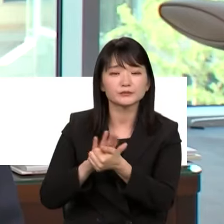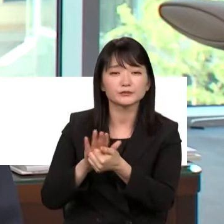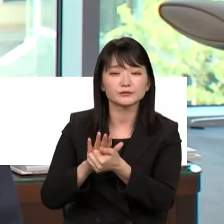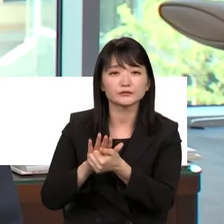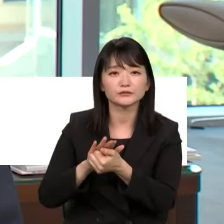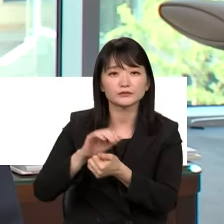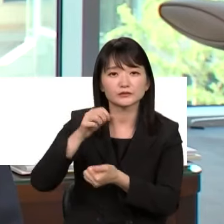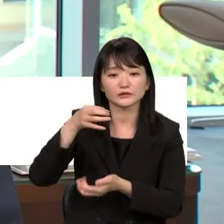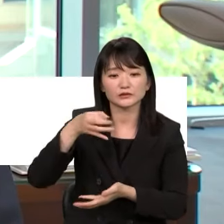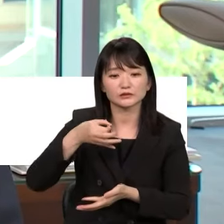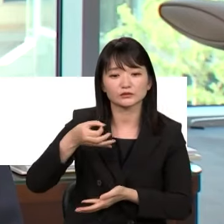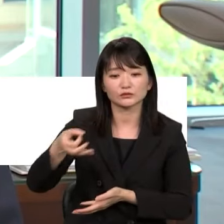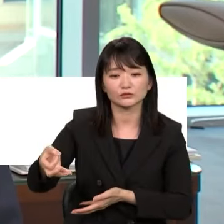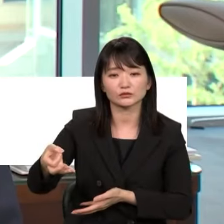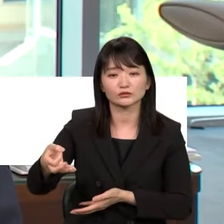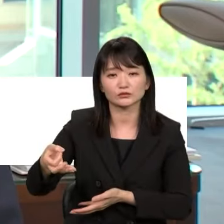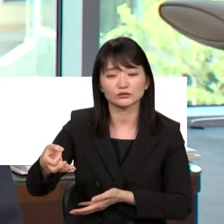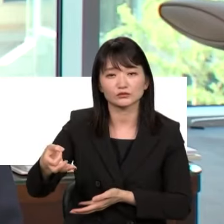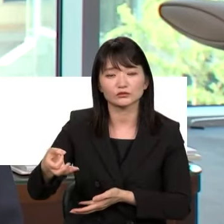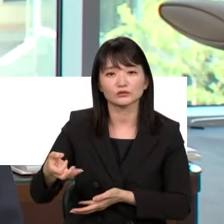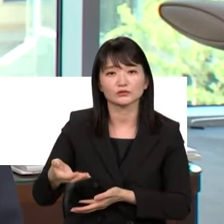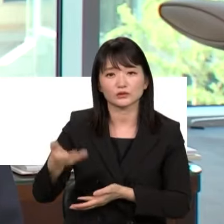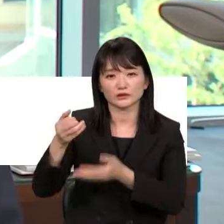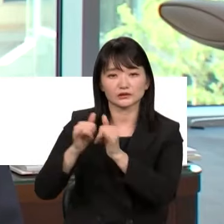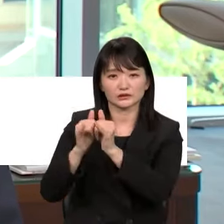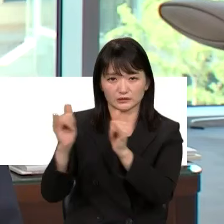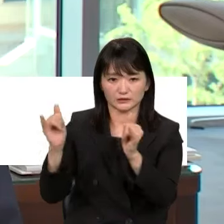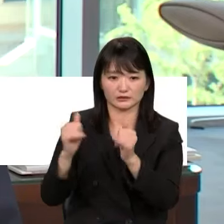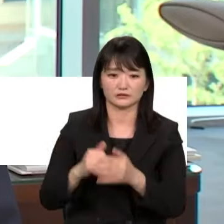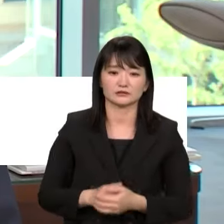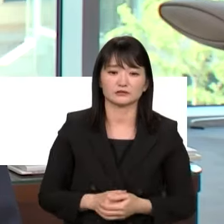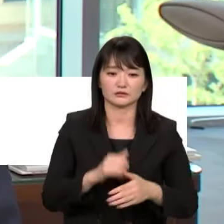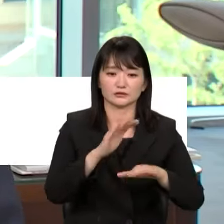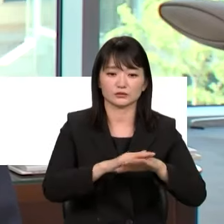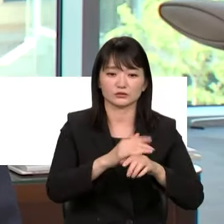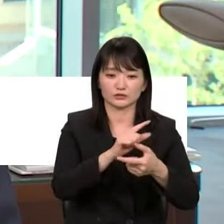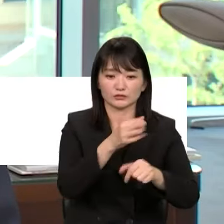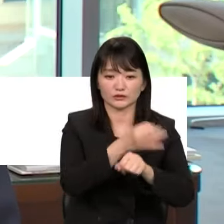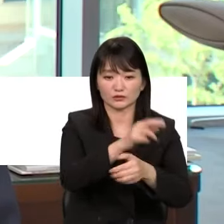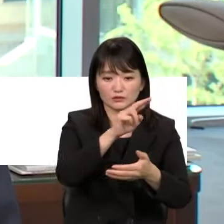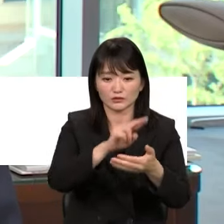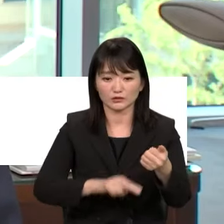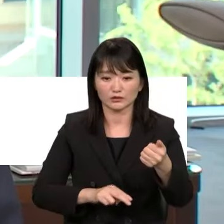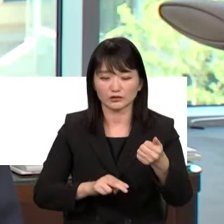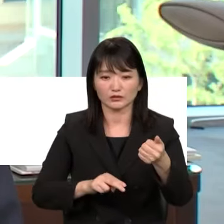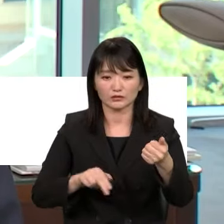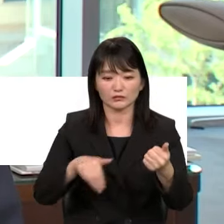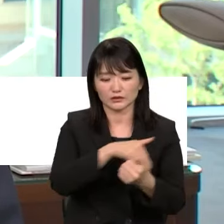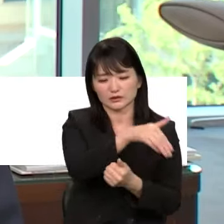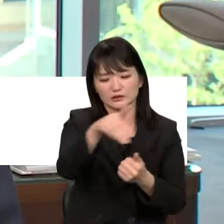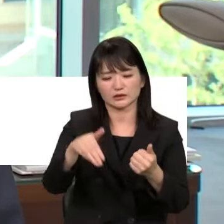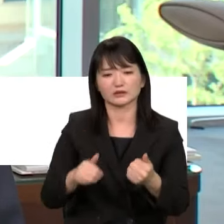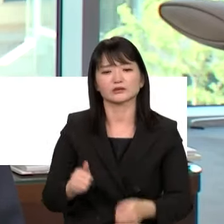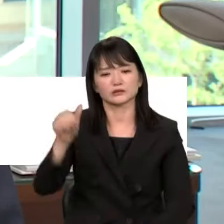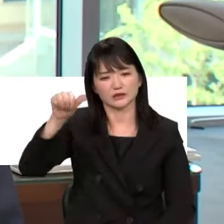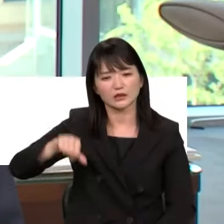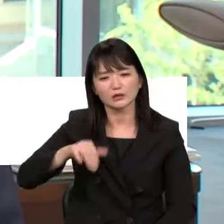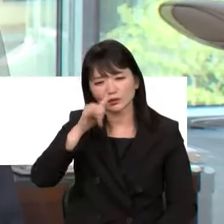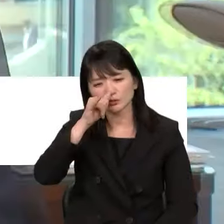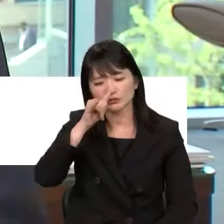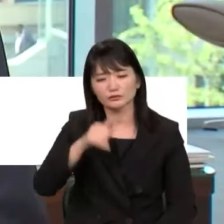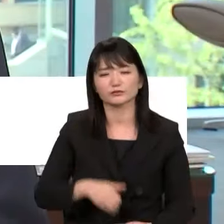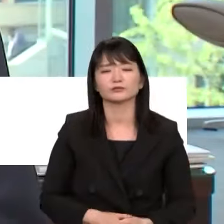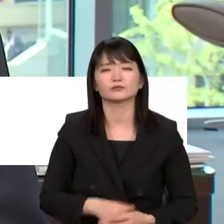서비스업에 자본을 갖고 있는 분들이 실은 농산물의 유통에 상당 부분을 좌우하고 있는 이런